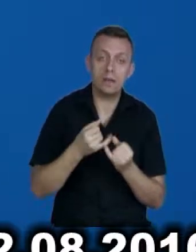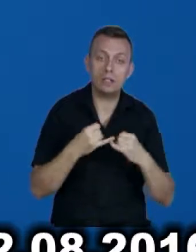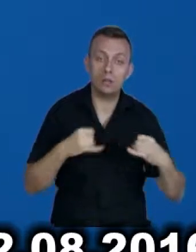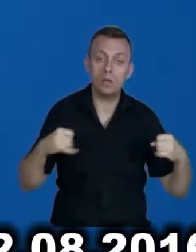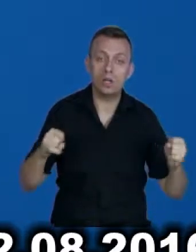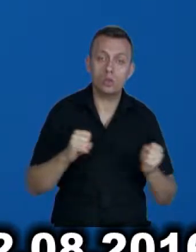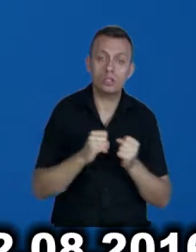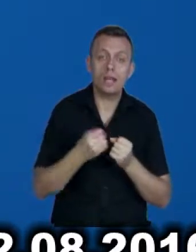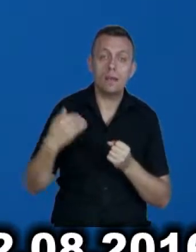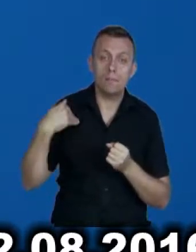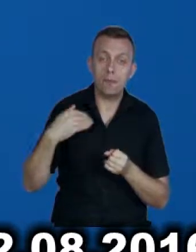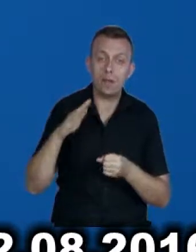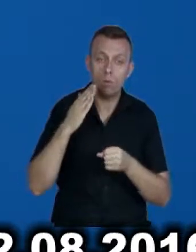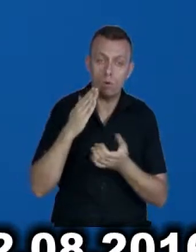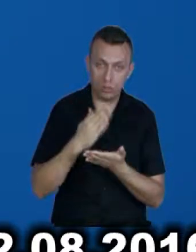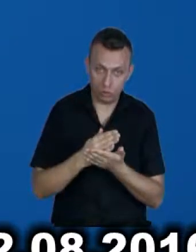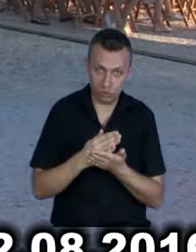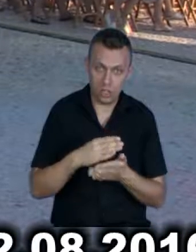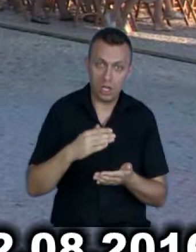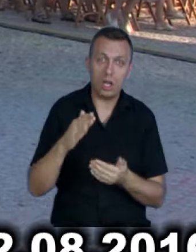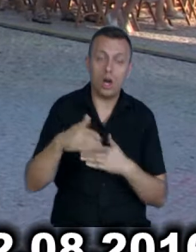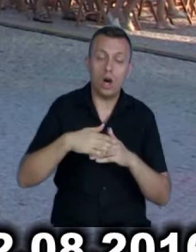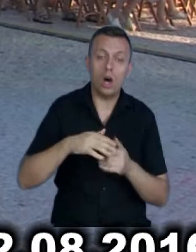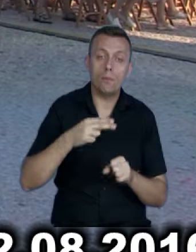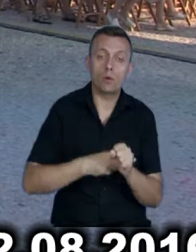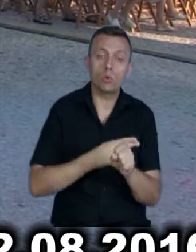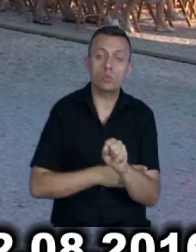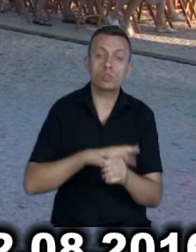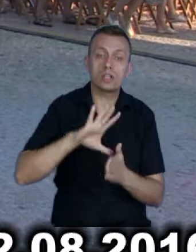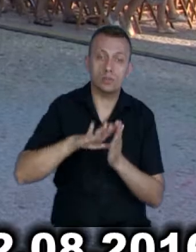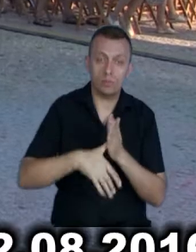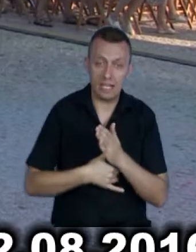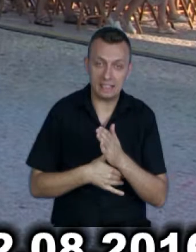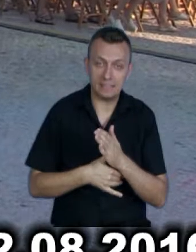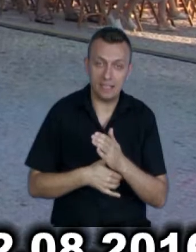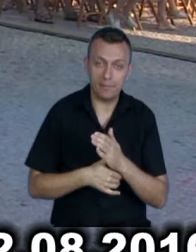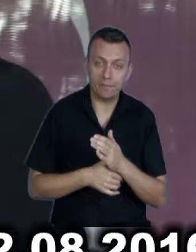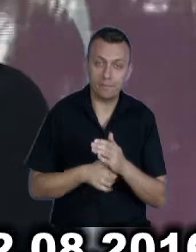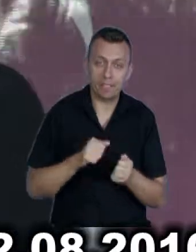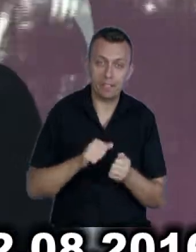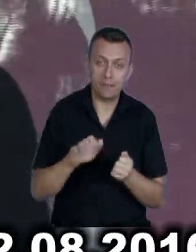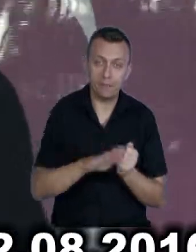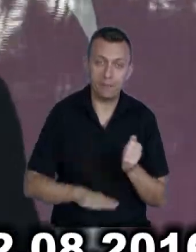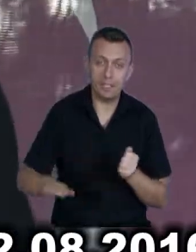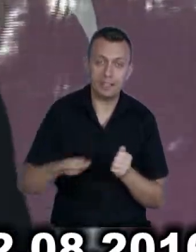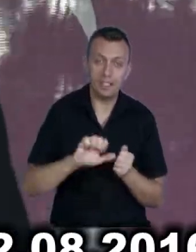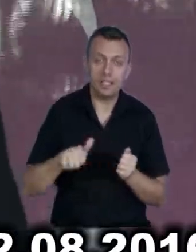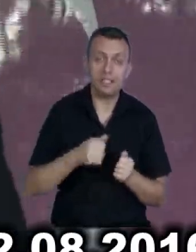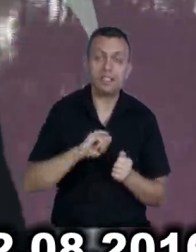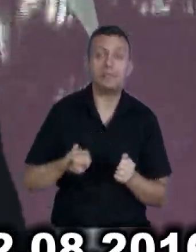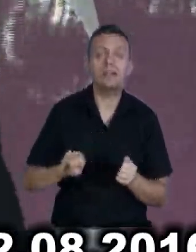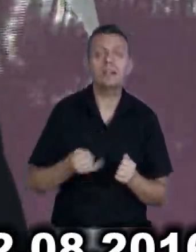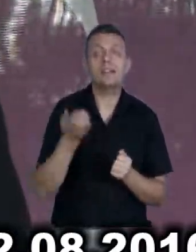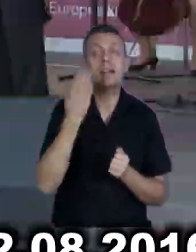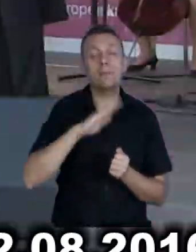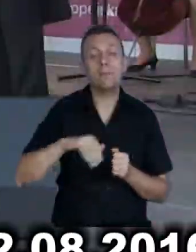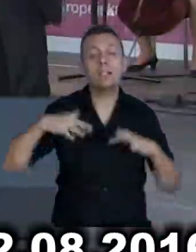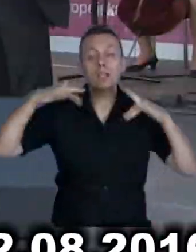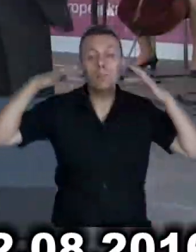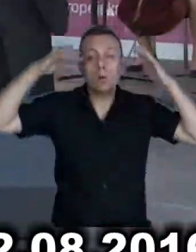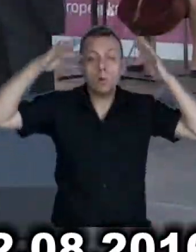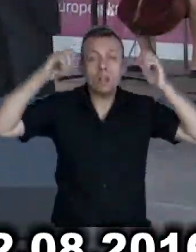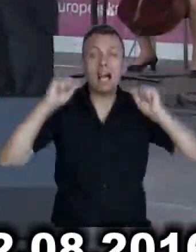Koncert odbył się na placu Marszałka Piłsudskiego. Jednym z najbardziej popularnych wydarzeń w sezonie wakacyjnym jest letni festiwal muzyczny. O wyjątkową atmosferę